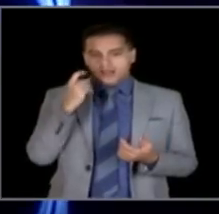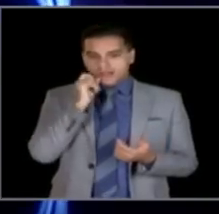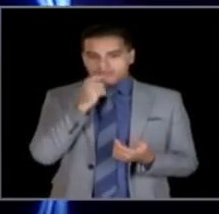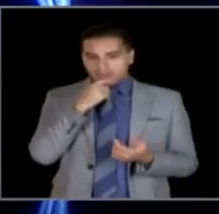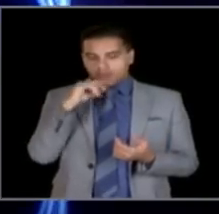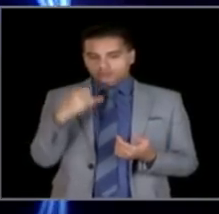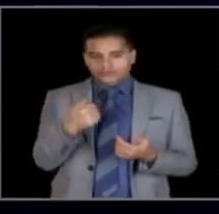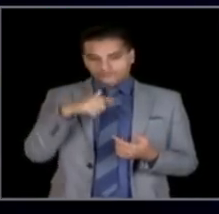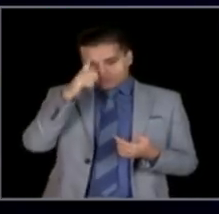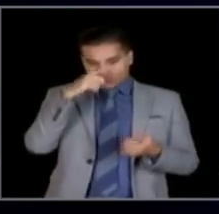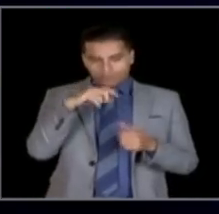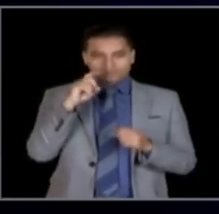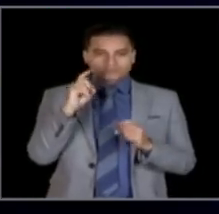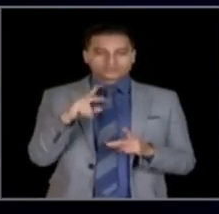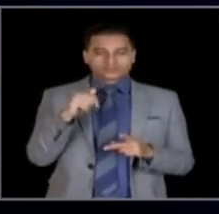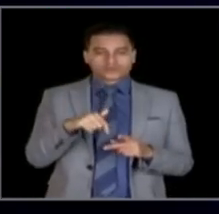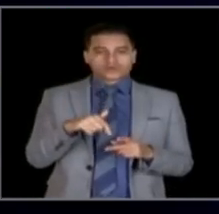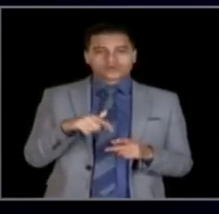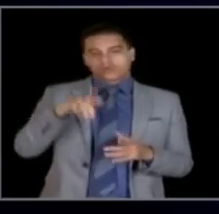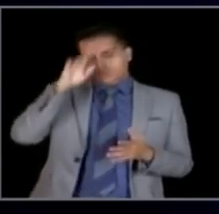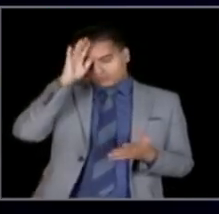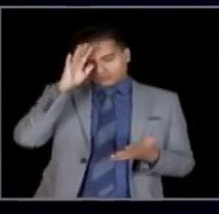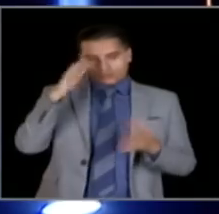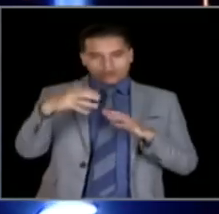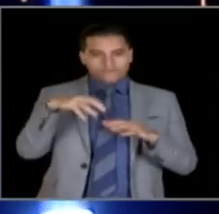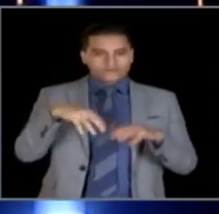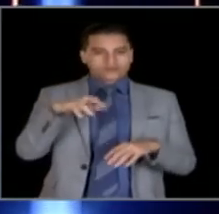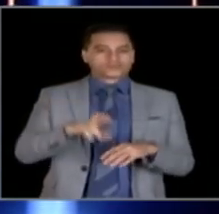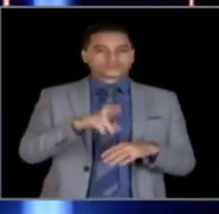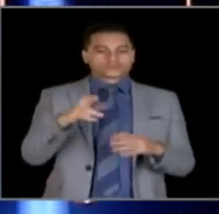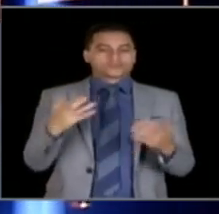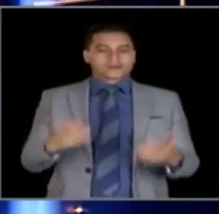العلوم. العلوم إن شاء الله. اتفقنا. جغرافيا، والسؤال هو: